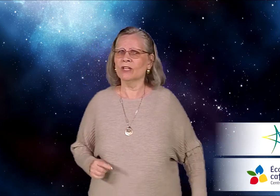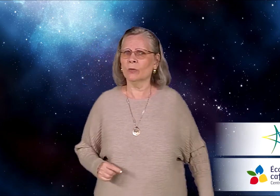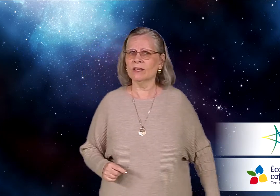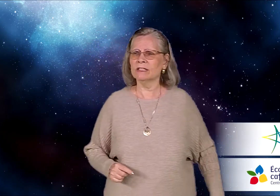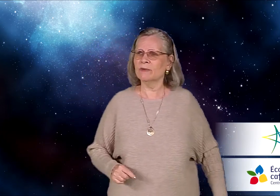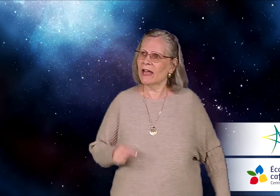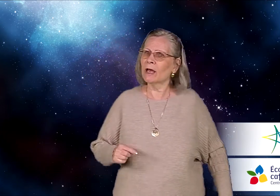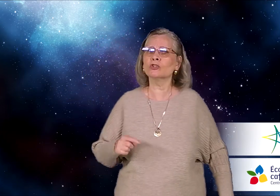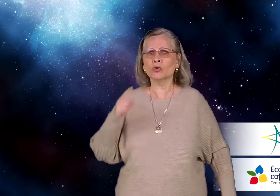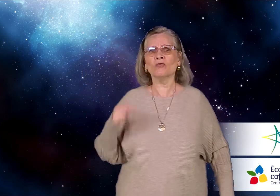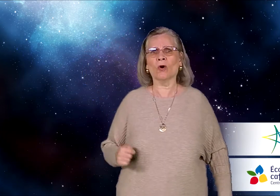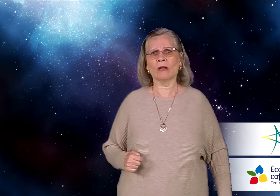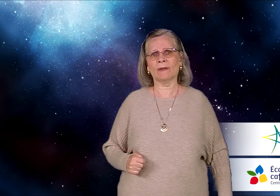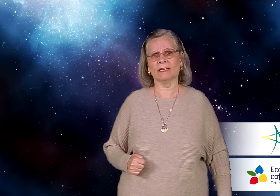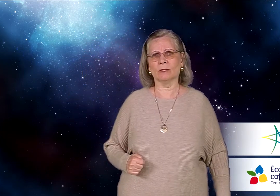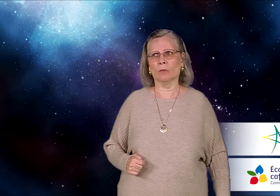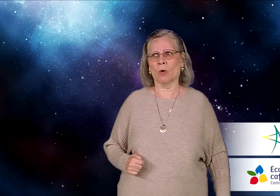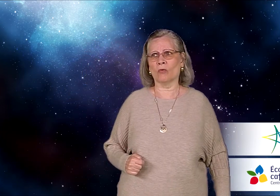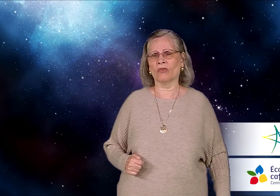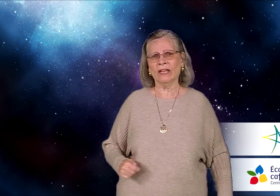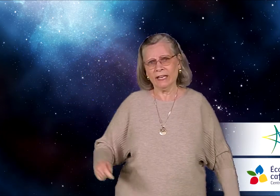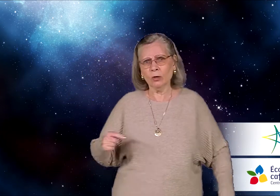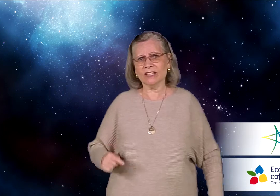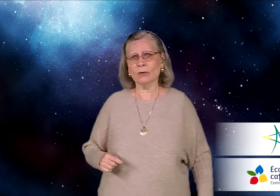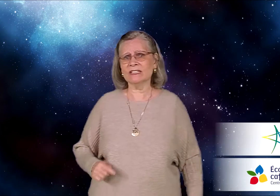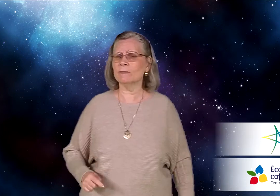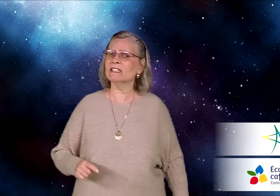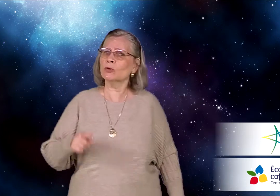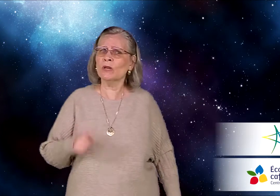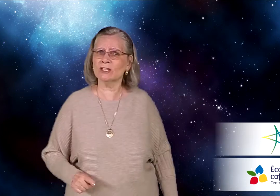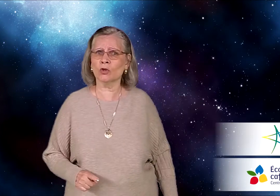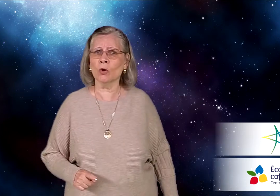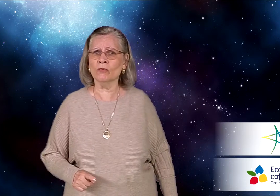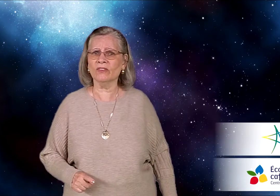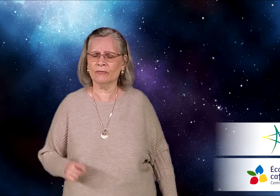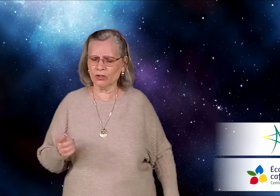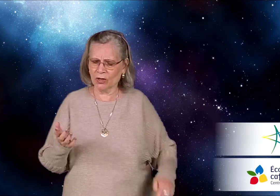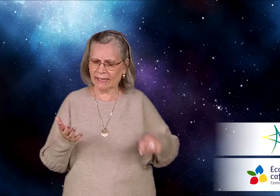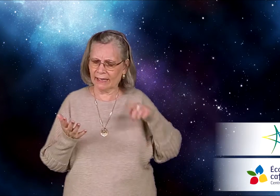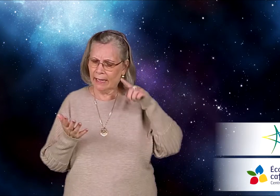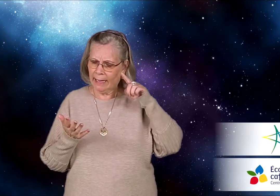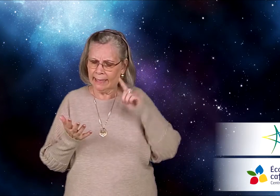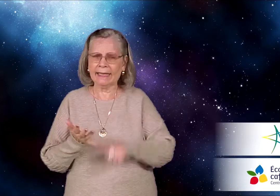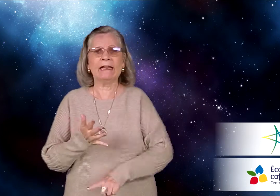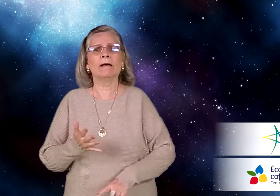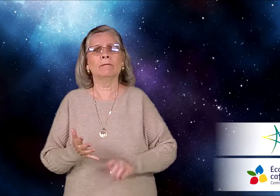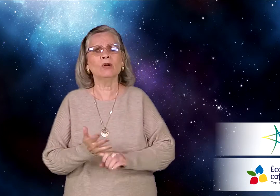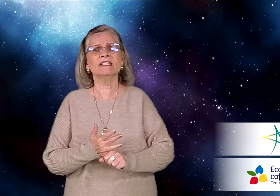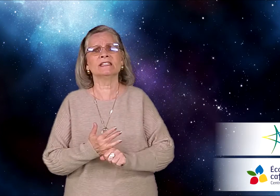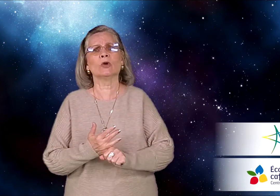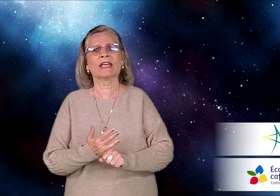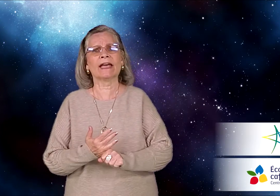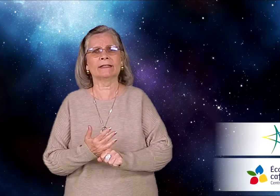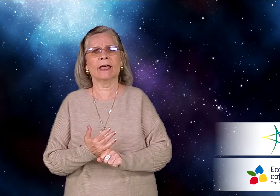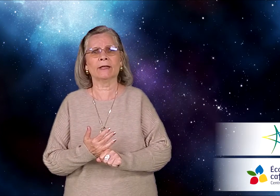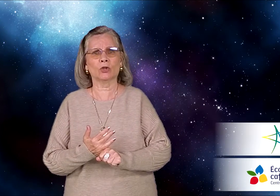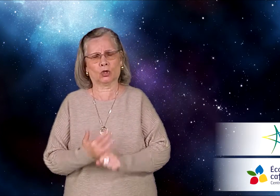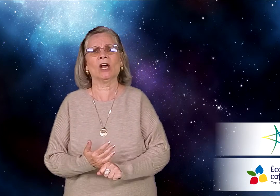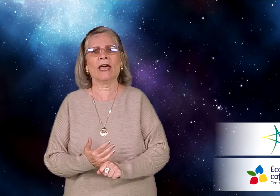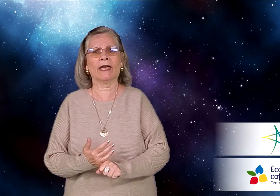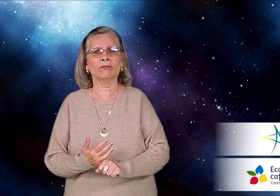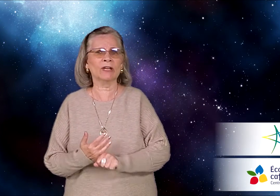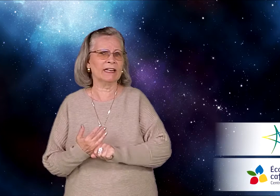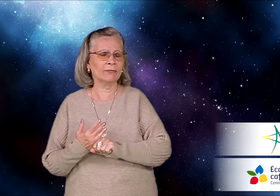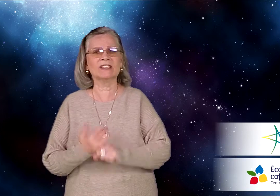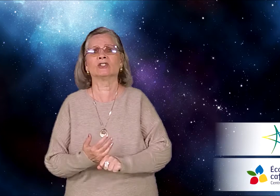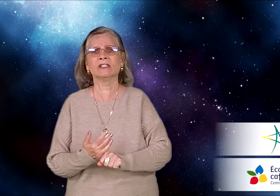Alors, une étoile a dit, « Alors, sauvons la planète Mauve. » Et, l'autre étoile a dit, « Mais si on la sauve, il faudra qu'elle abolisse son caractère de